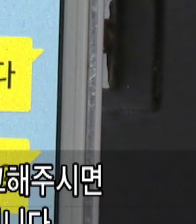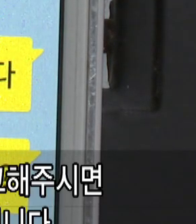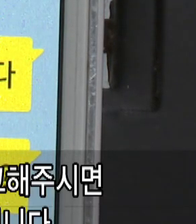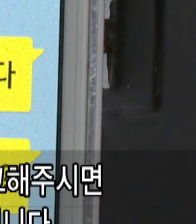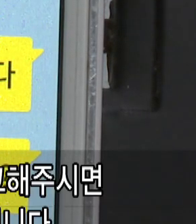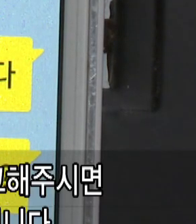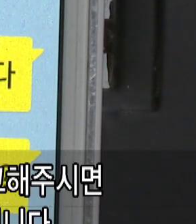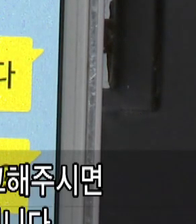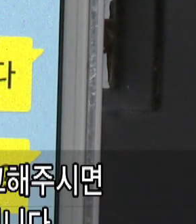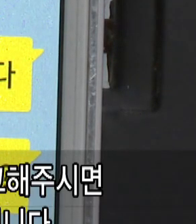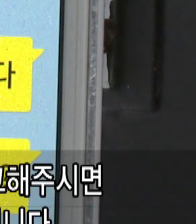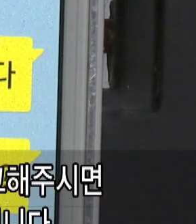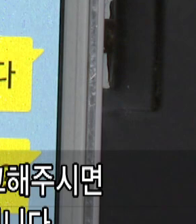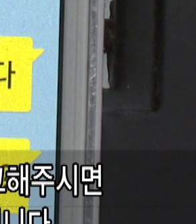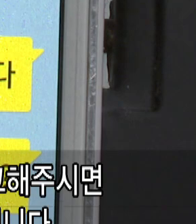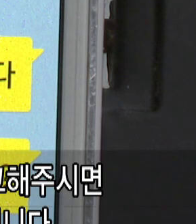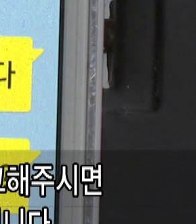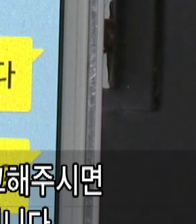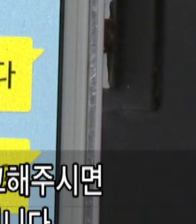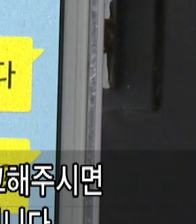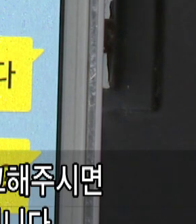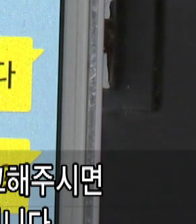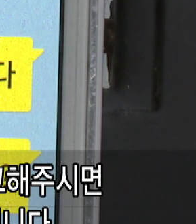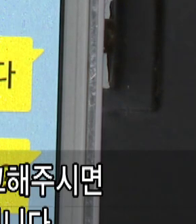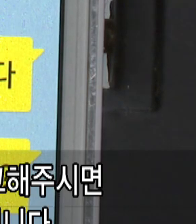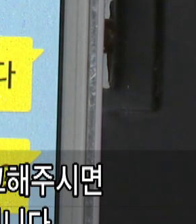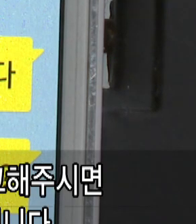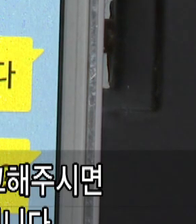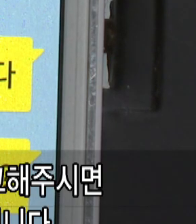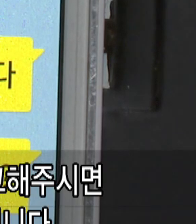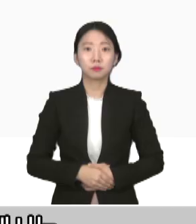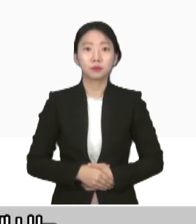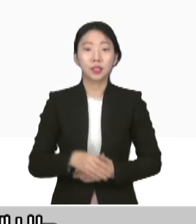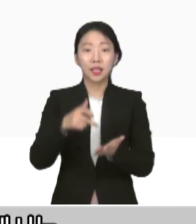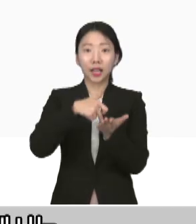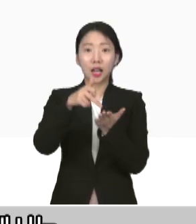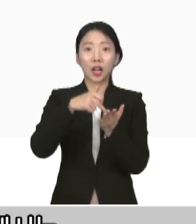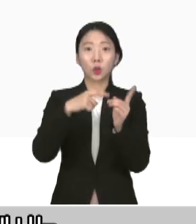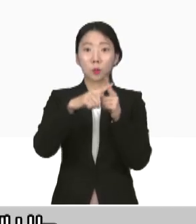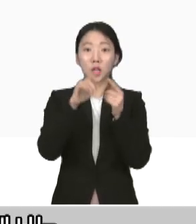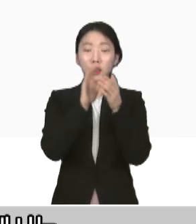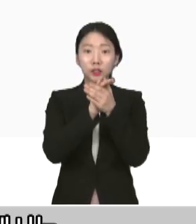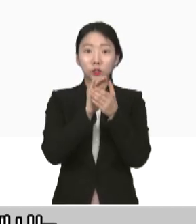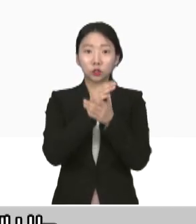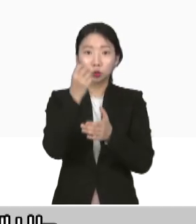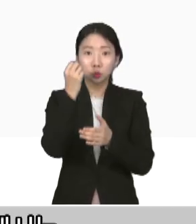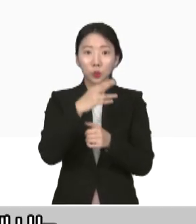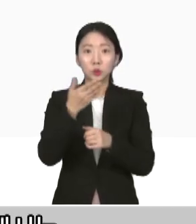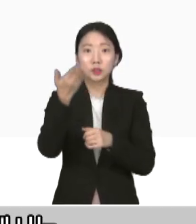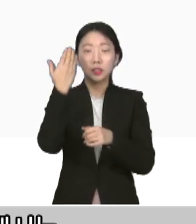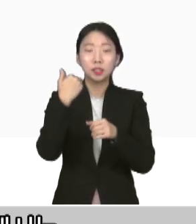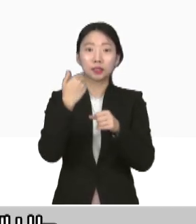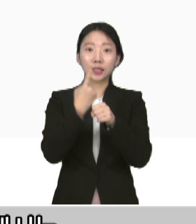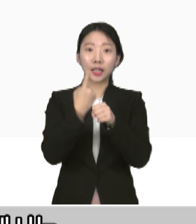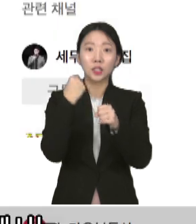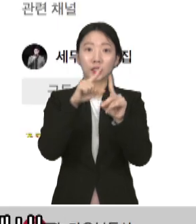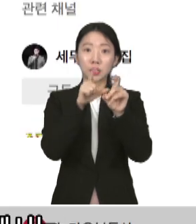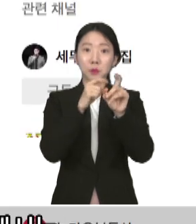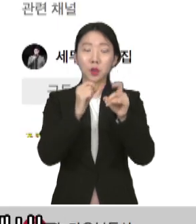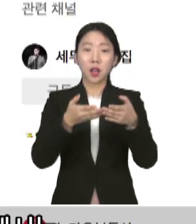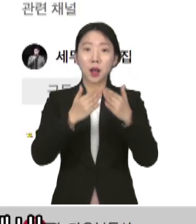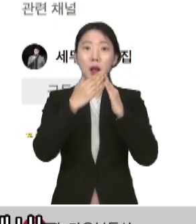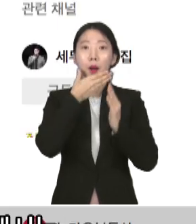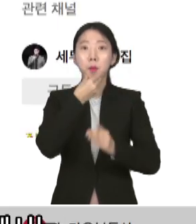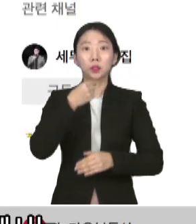신고해 주신 야 관련 부서와 입력해서 필요한 서비스를 지원해 드립니다 카카오톡 플러스 친구 와 더불어 지난해 11월